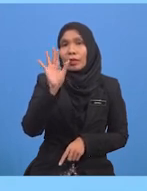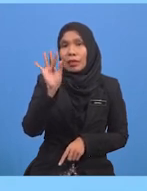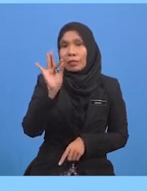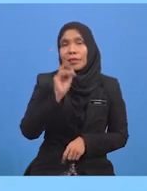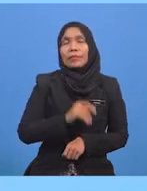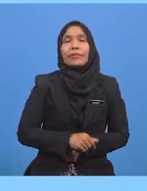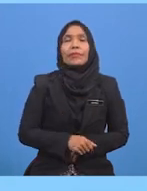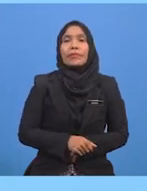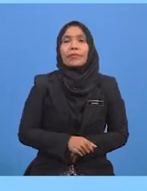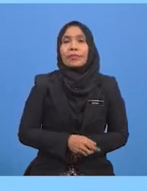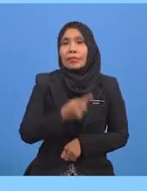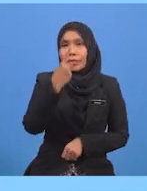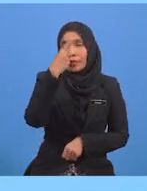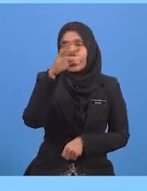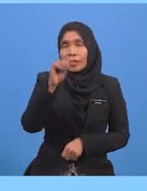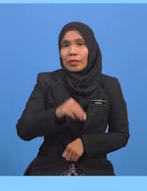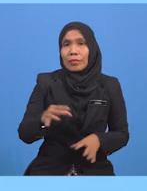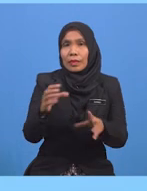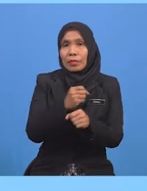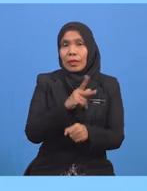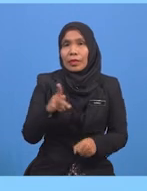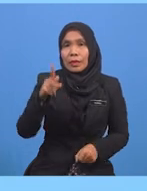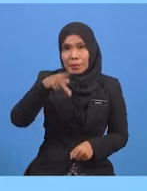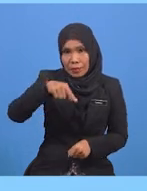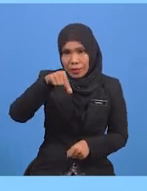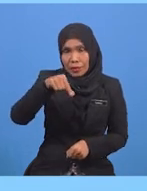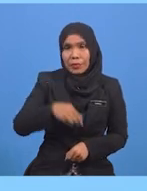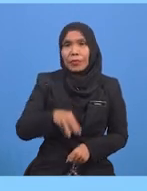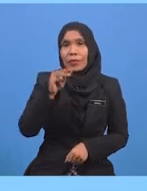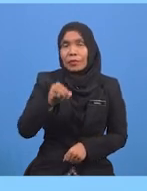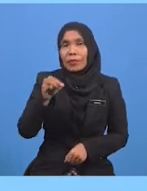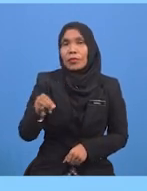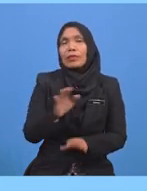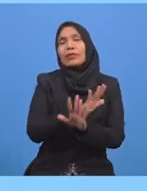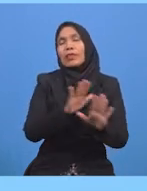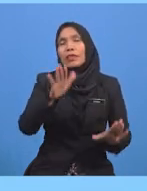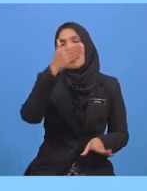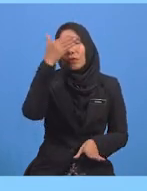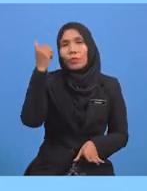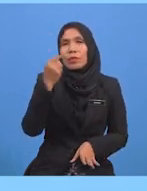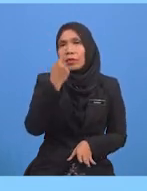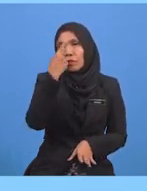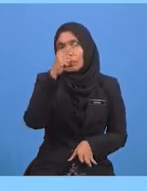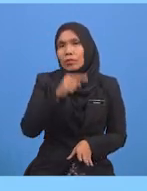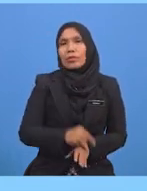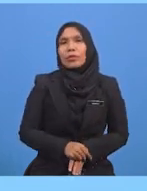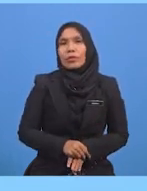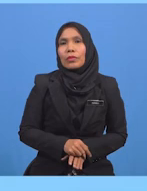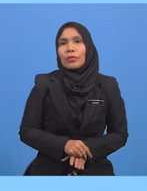35.198. Untuk mendapatkan PQ, murid-murid jangan lupa untuk